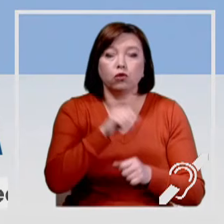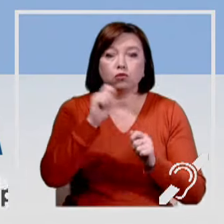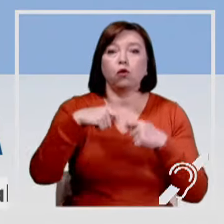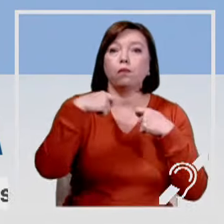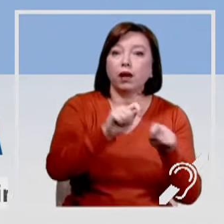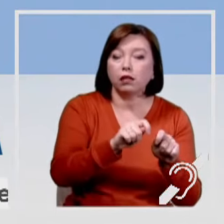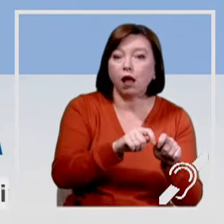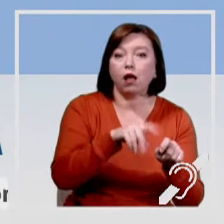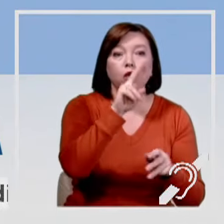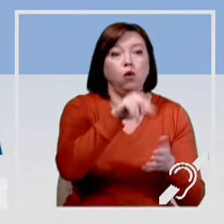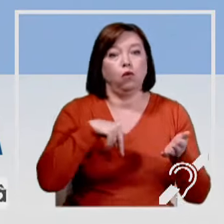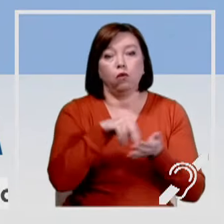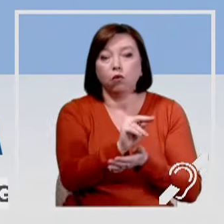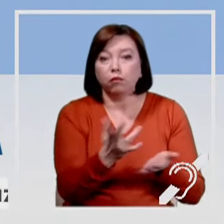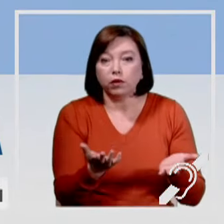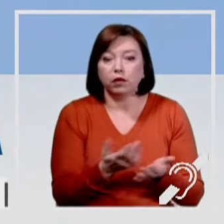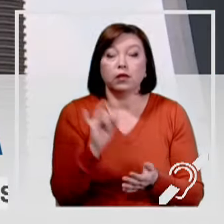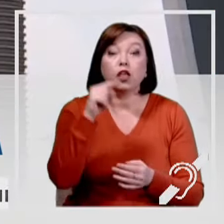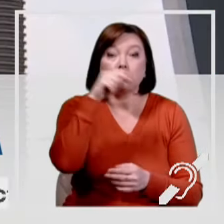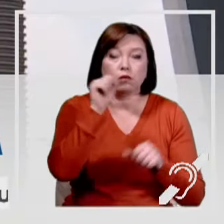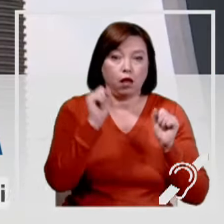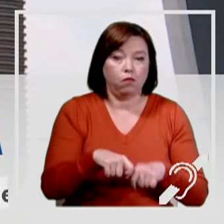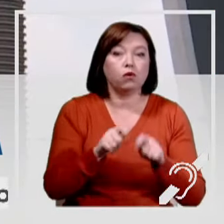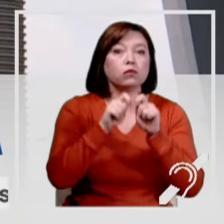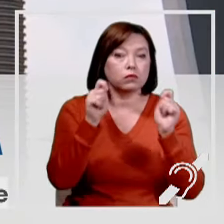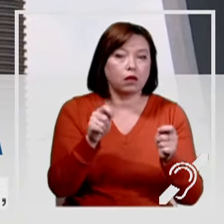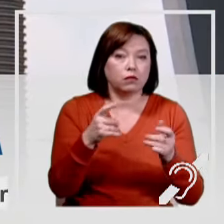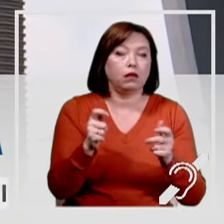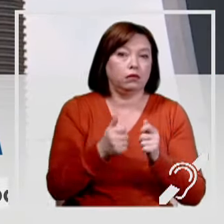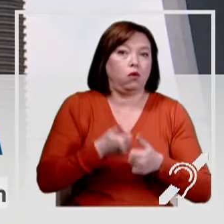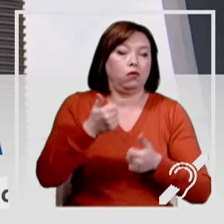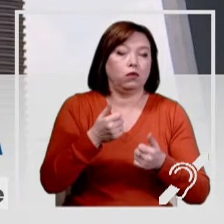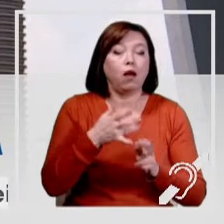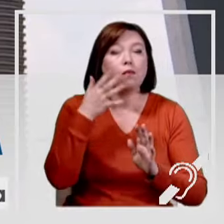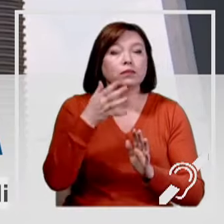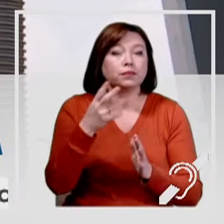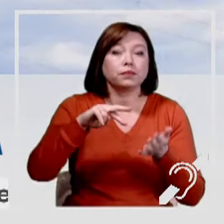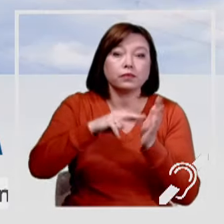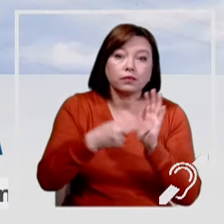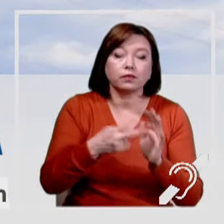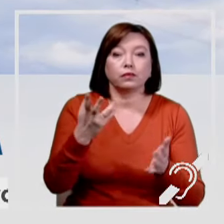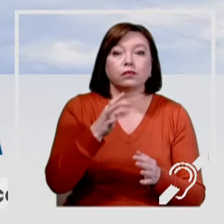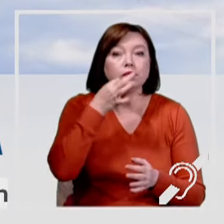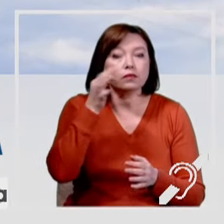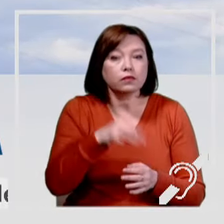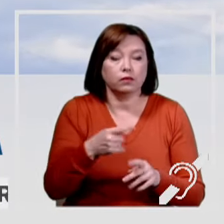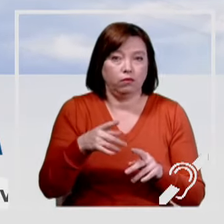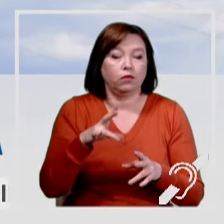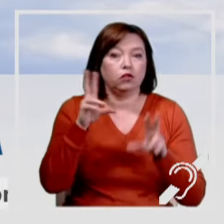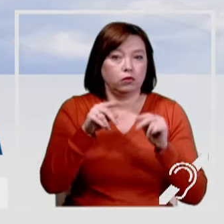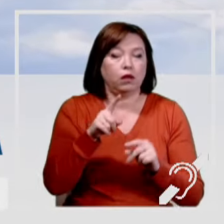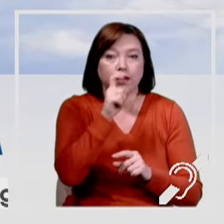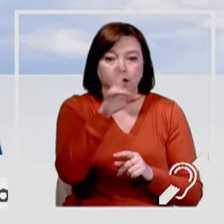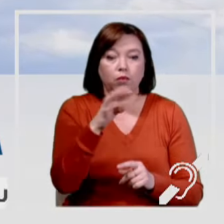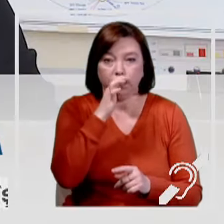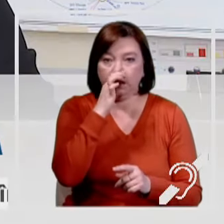vândă energie electrică produsă. Și atunci putem crea concurență. Prognozele autorităților, dar și ale experților, par a fi optimiste.